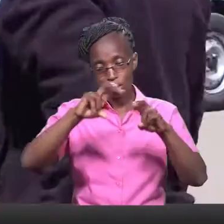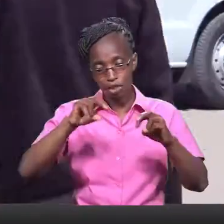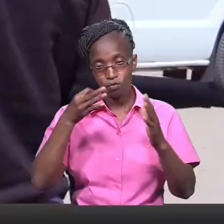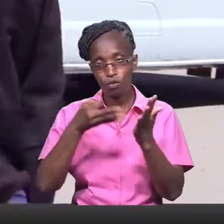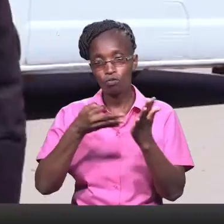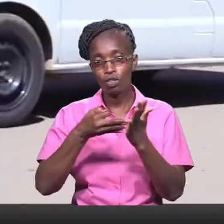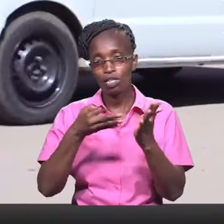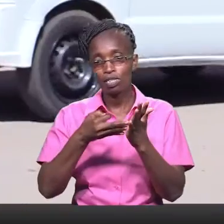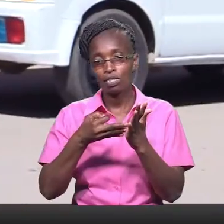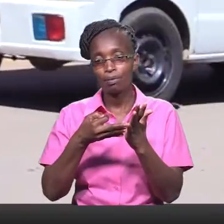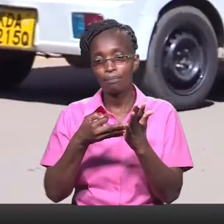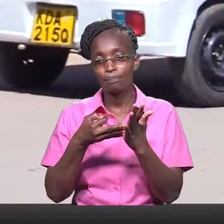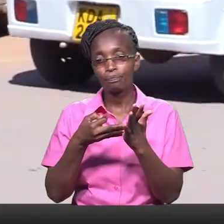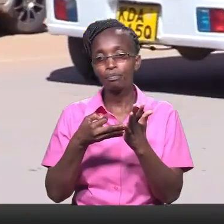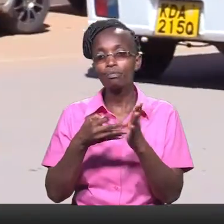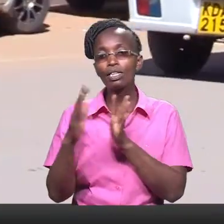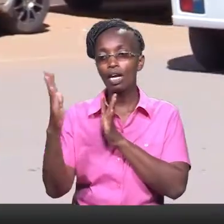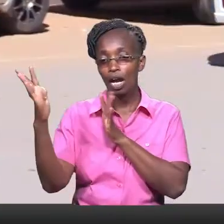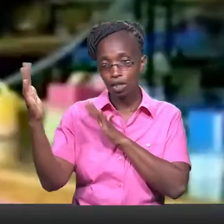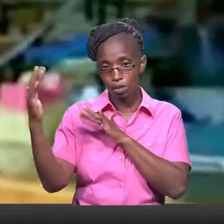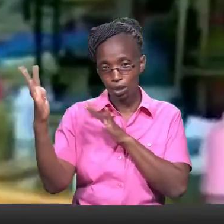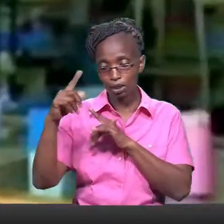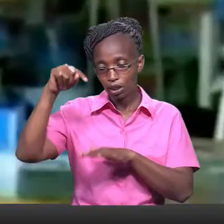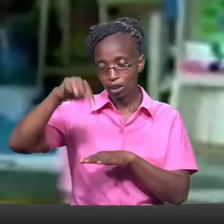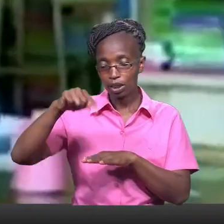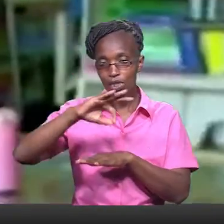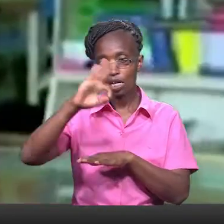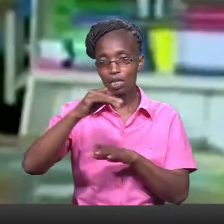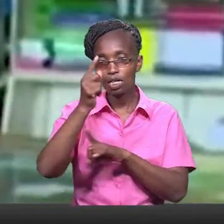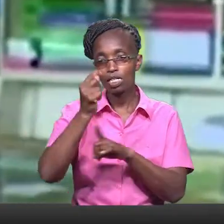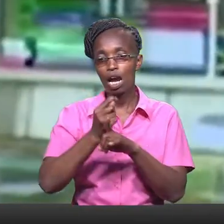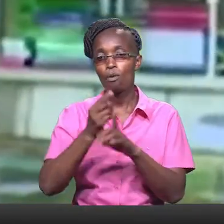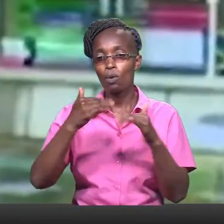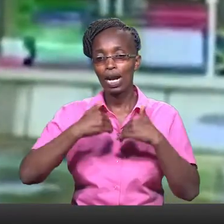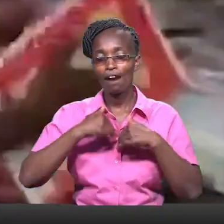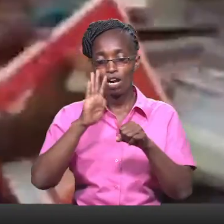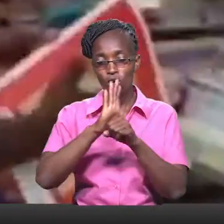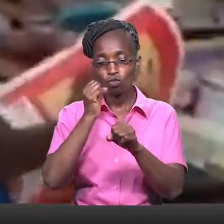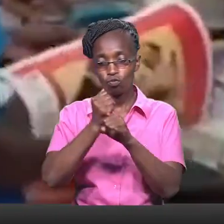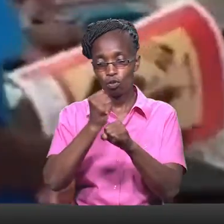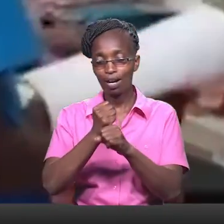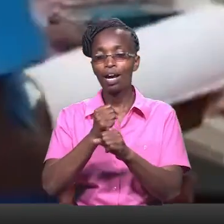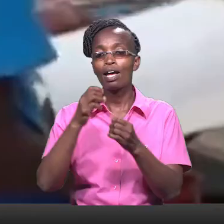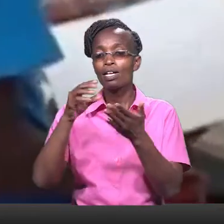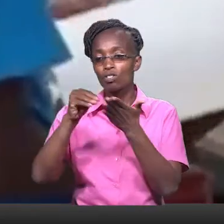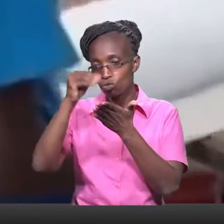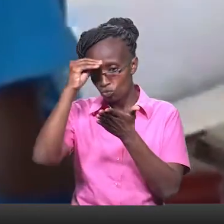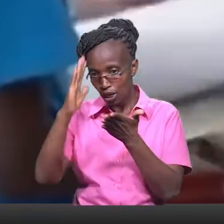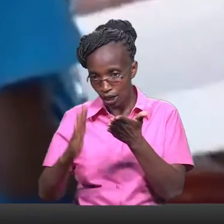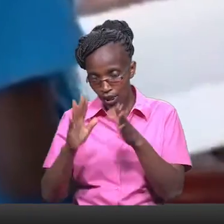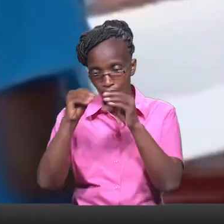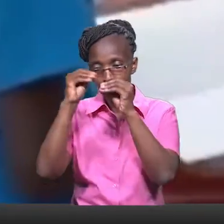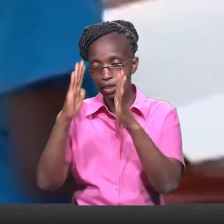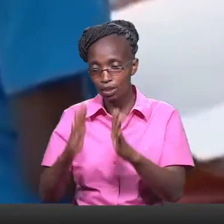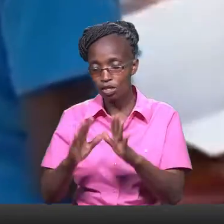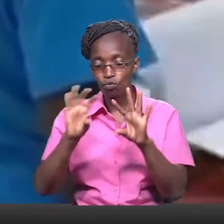atatafuta, baadaye tutalipa tu school fees. Inatarajiwa kuwa muhula huu wa tatu utakuwa na kazi. Walimu na watahiniwa